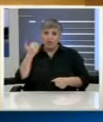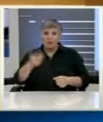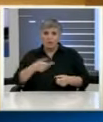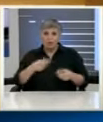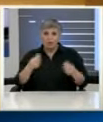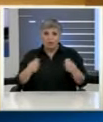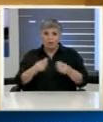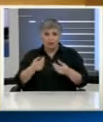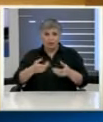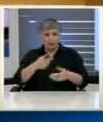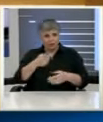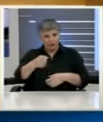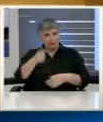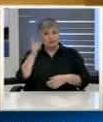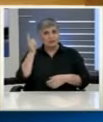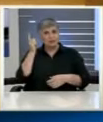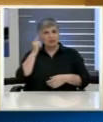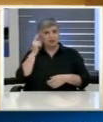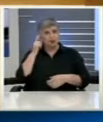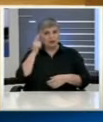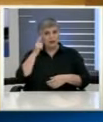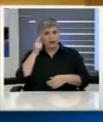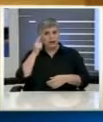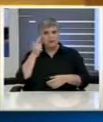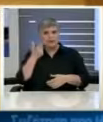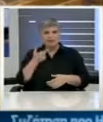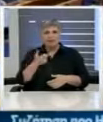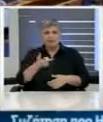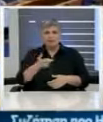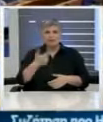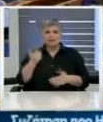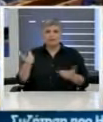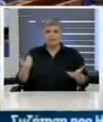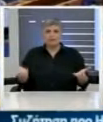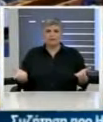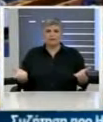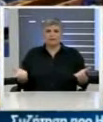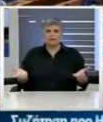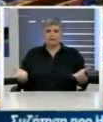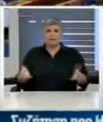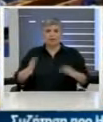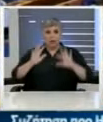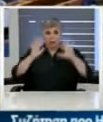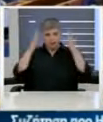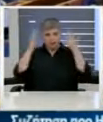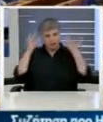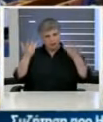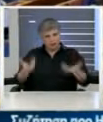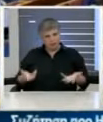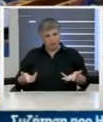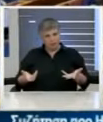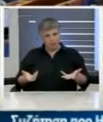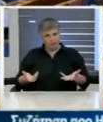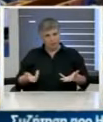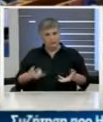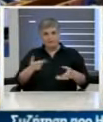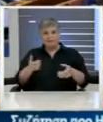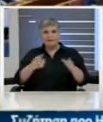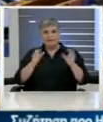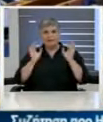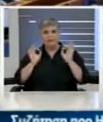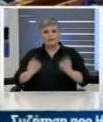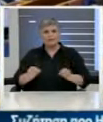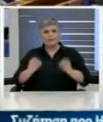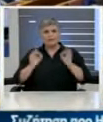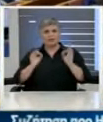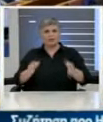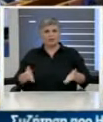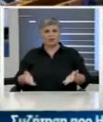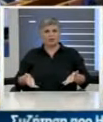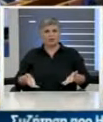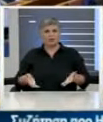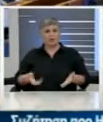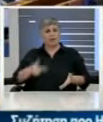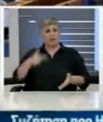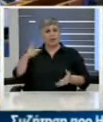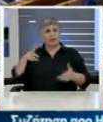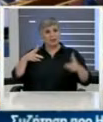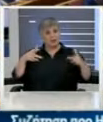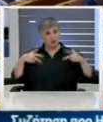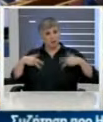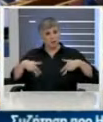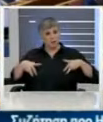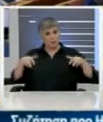όχι ή σας φαίνεται κι αυτό κανονικό διότι θα μας τρελάνετε τελείως εδώ πέρα έρχεται ένας υπουργός και